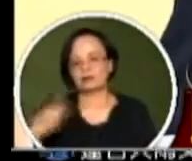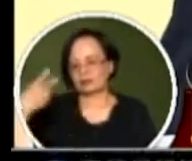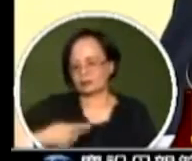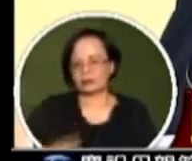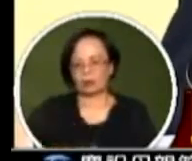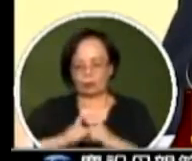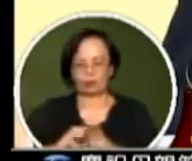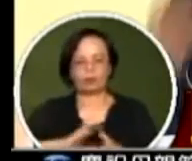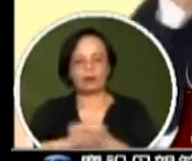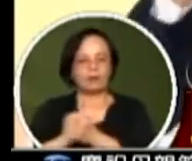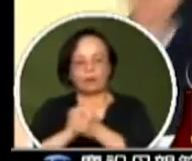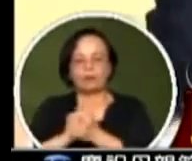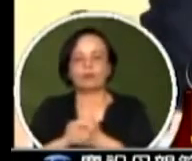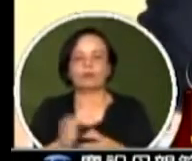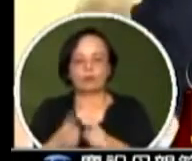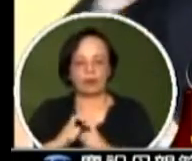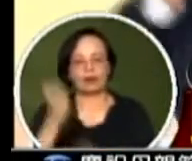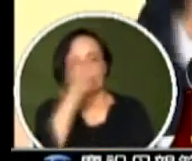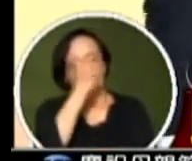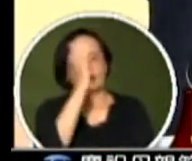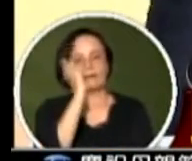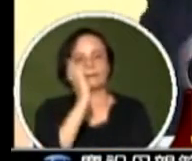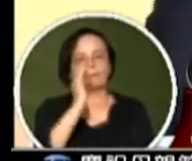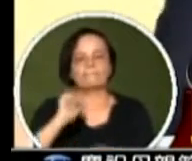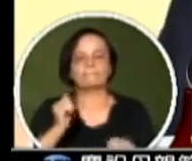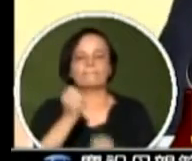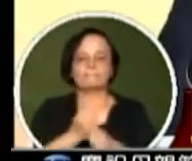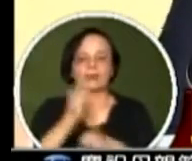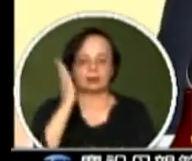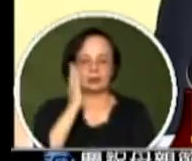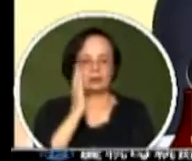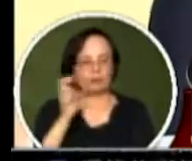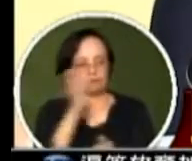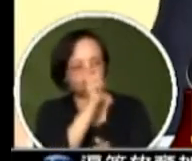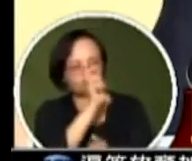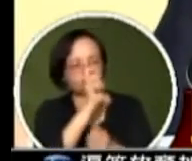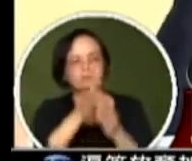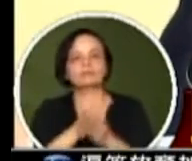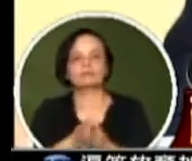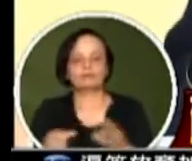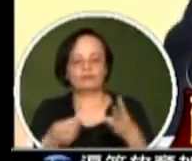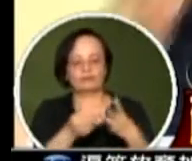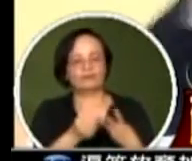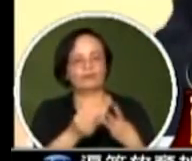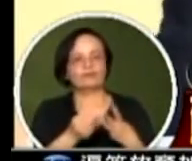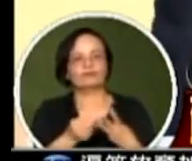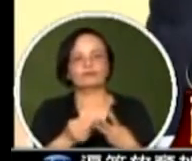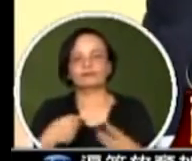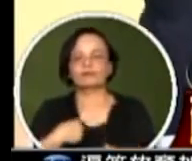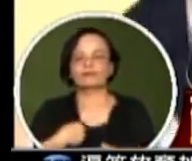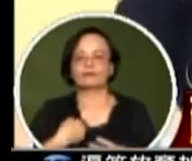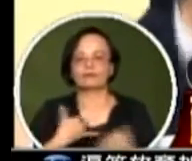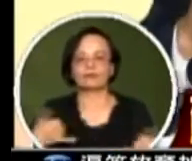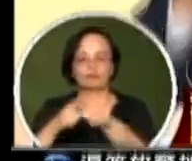所有的力量，一起来督促马政府，来制衡马政府。第三点，就是咱